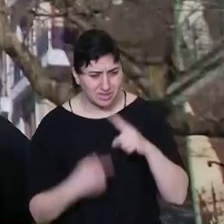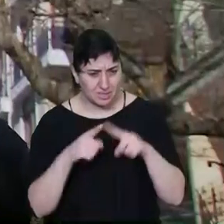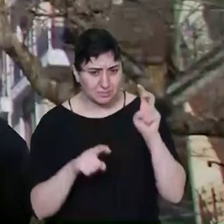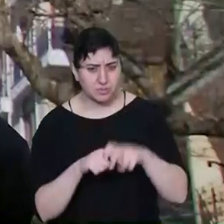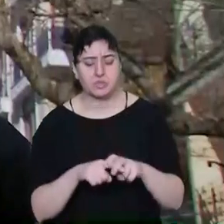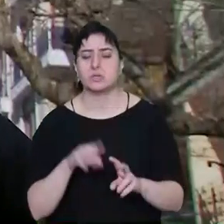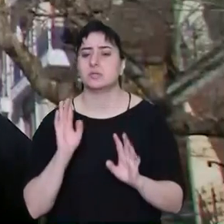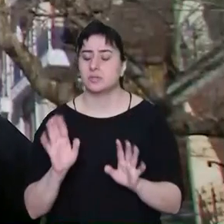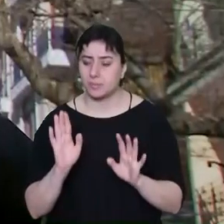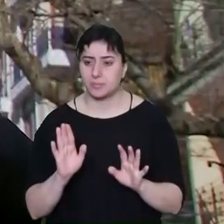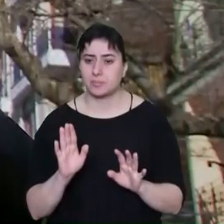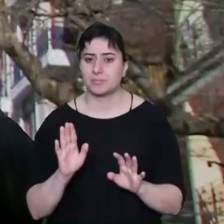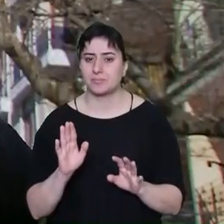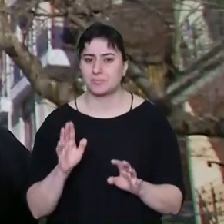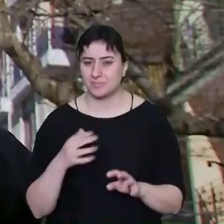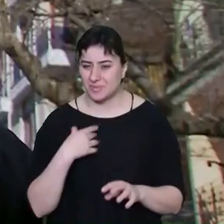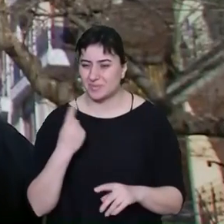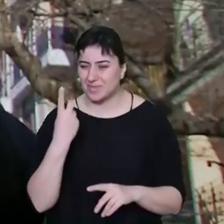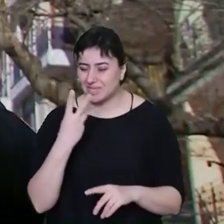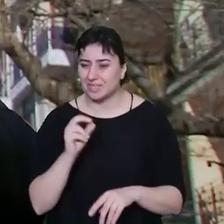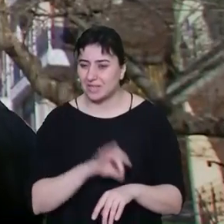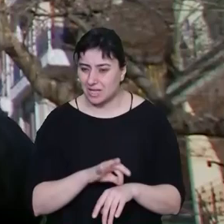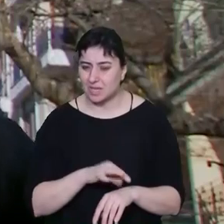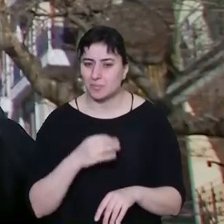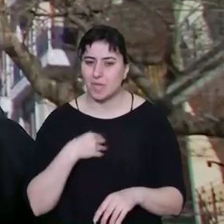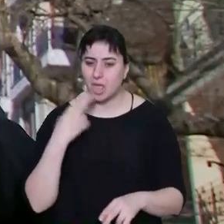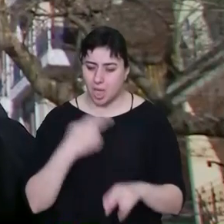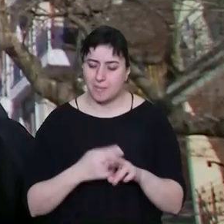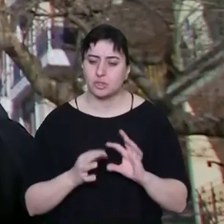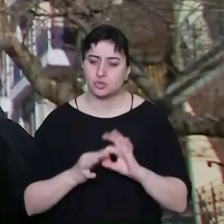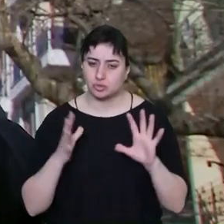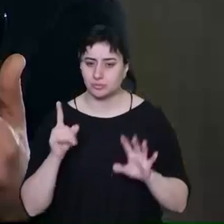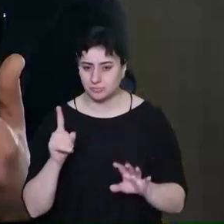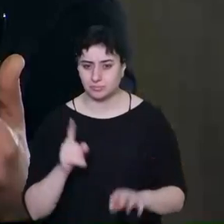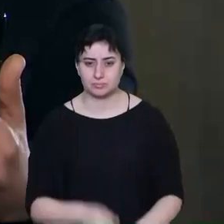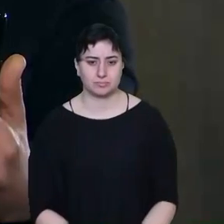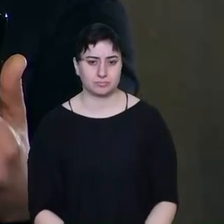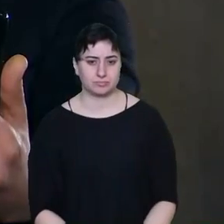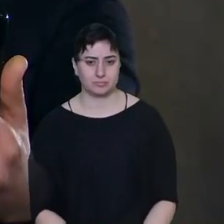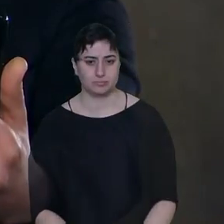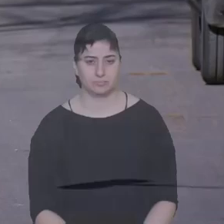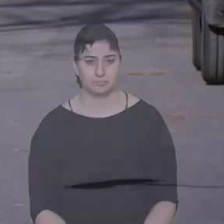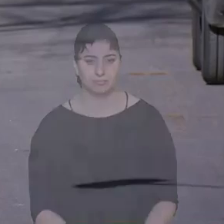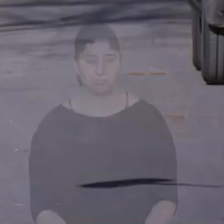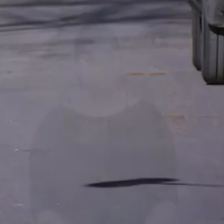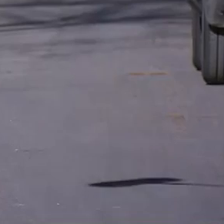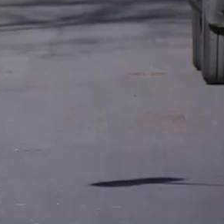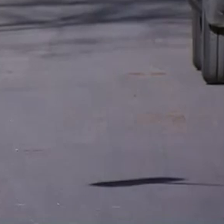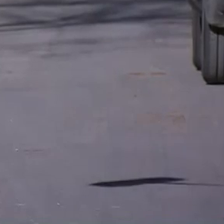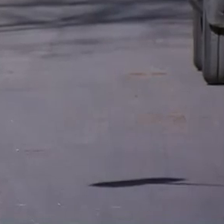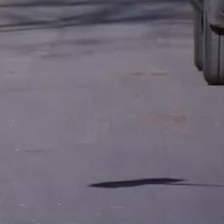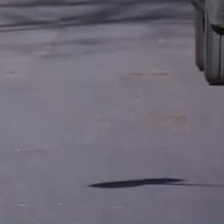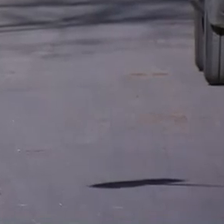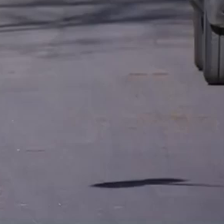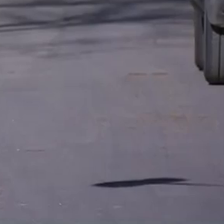çevir. Tamam, sakin olun. Bakın, bana birkaç dakika verin. Ben hemen halledeceğim meseleyi. Tamam mı? Telefonu tekrar ceketinin cebine yerleştirip